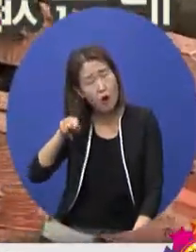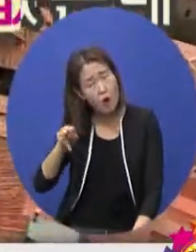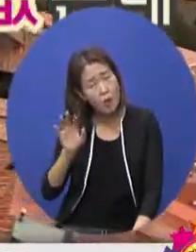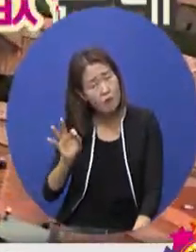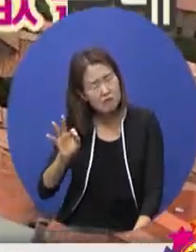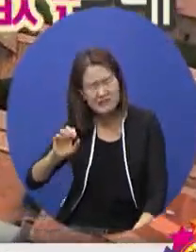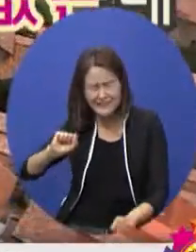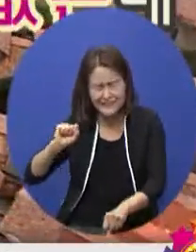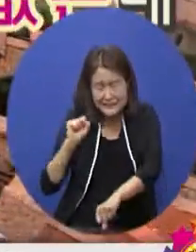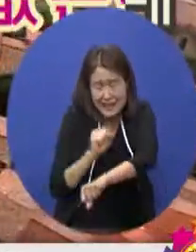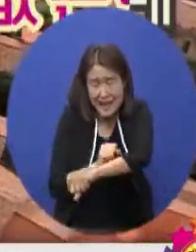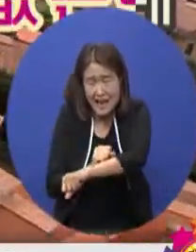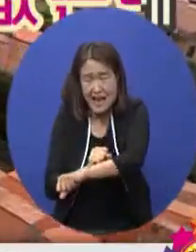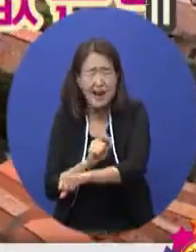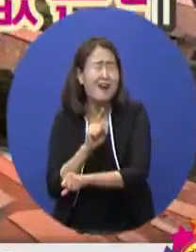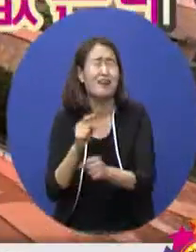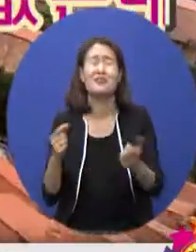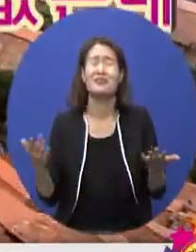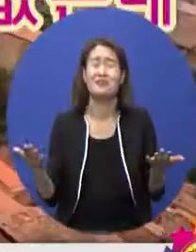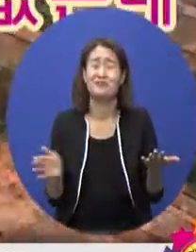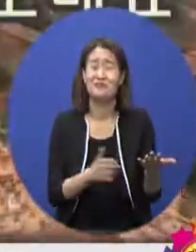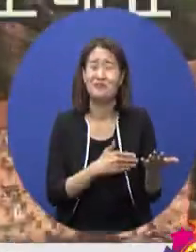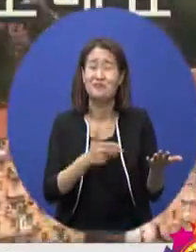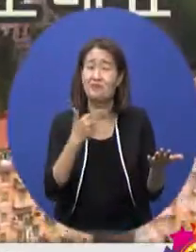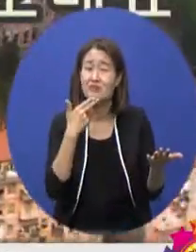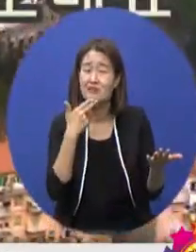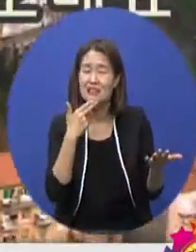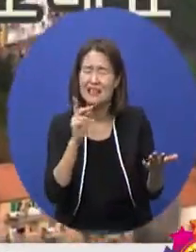청춘 잘한 것도 없는데